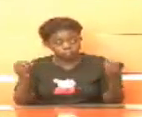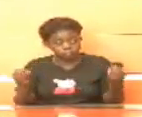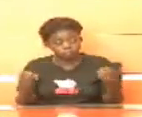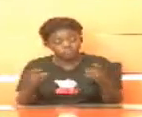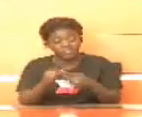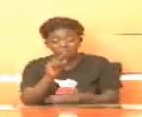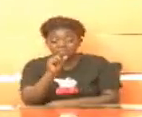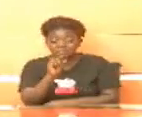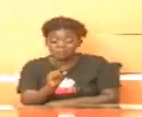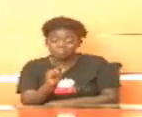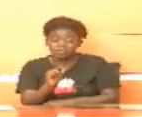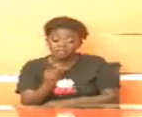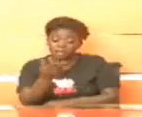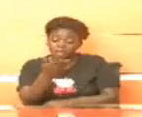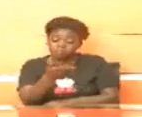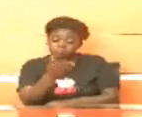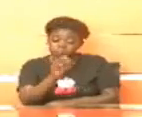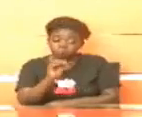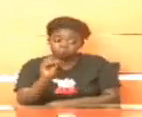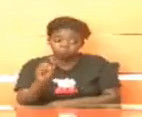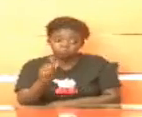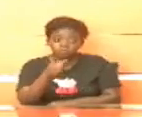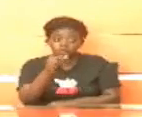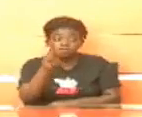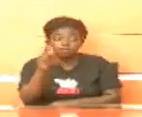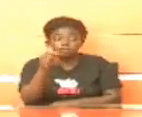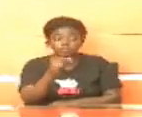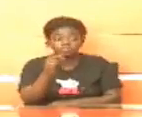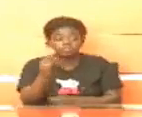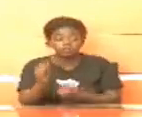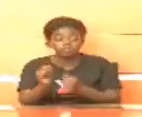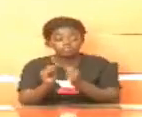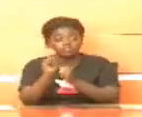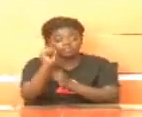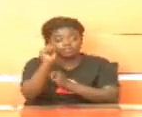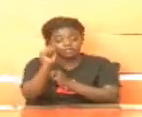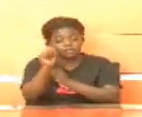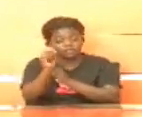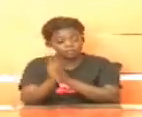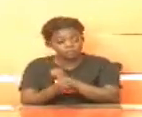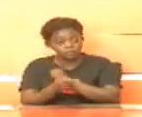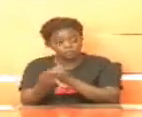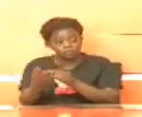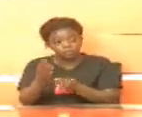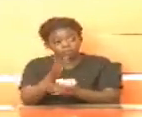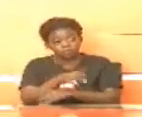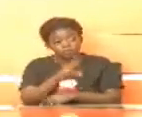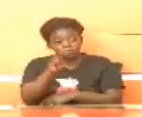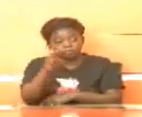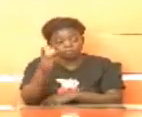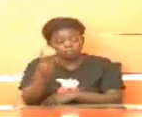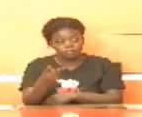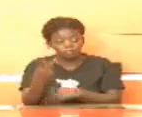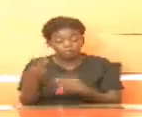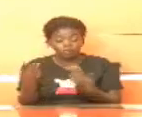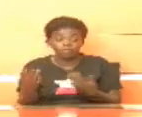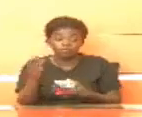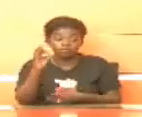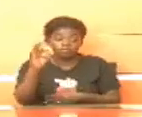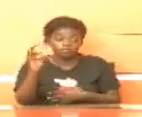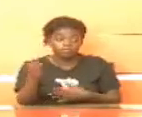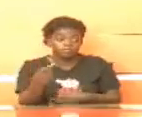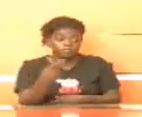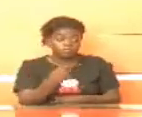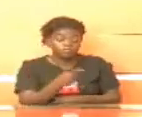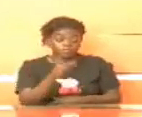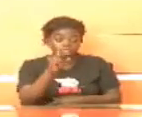bulima awo obwo tebuliimu wekire eri ku 10,000 ekitundu ate mulye badde mu 12,000. Mulengo guno